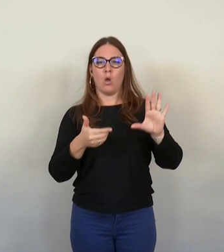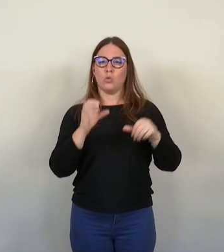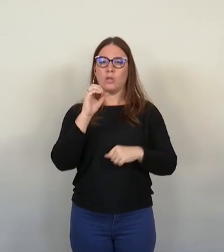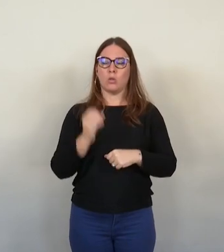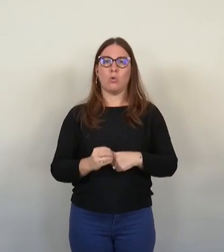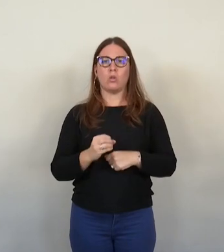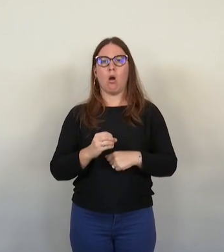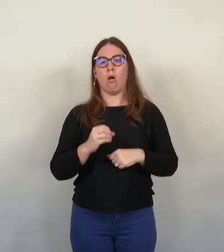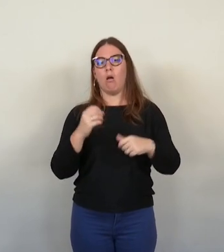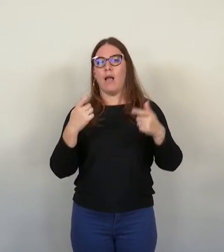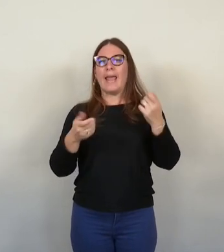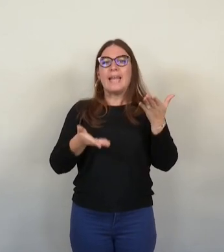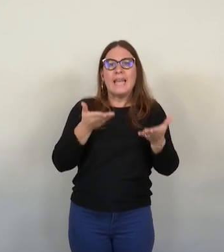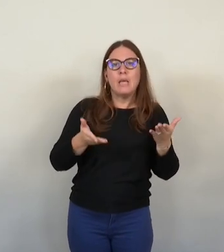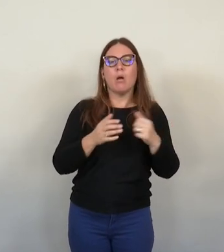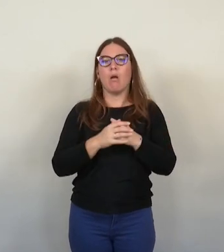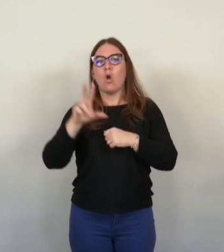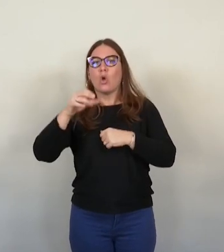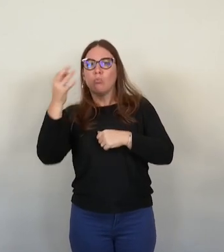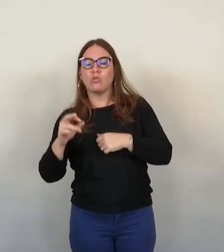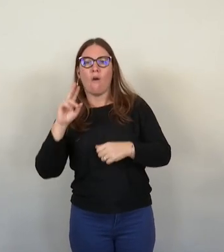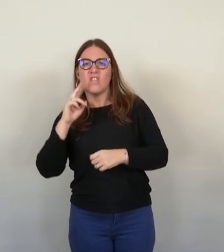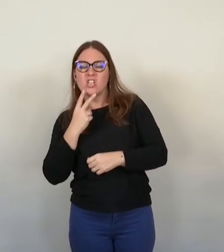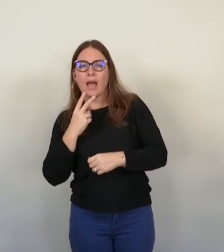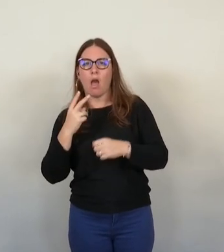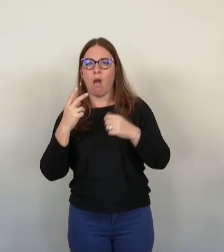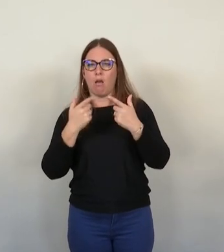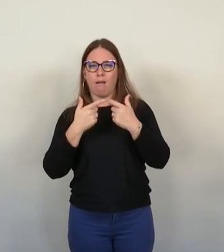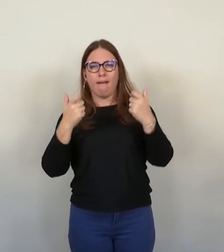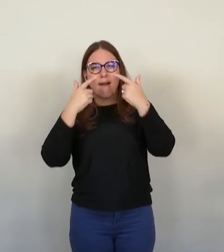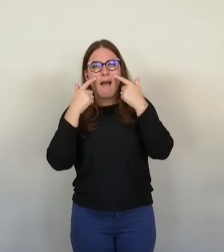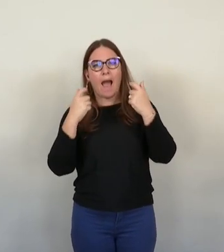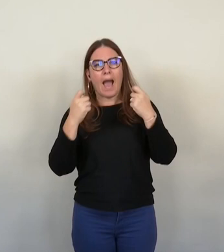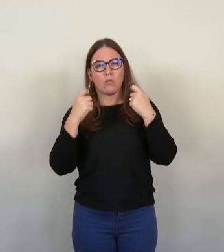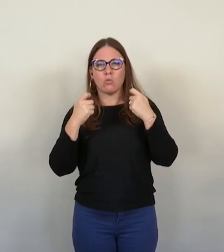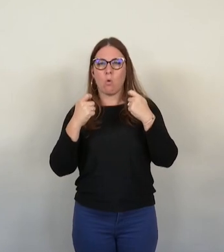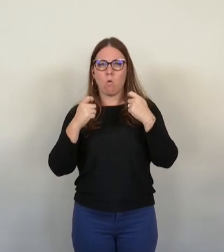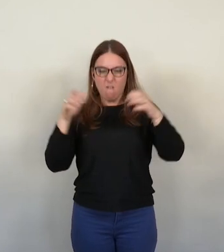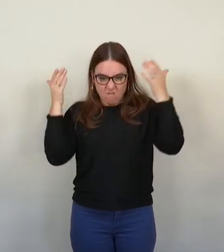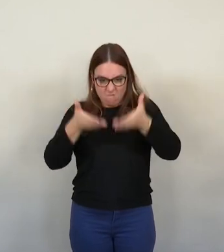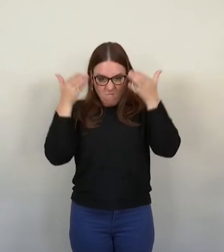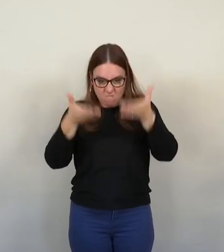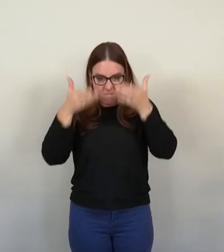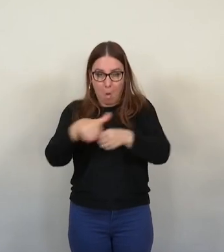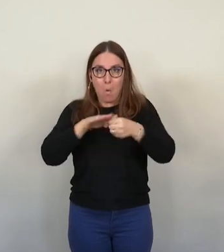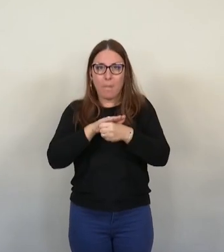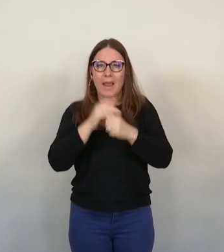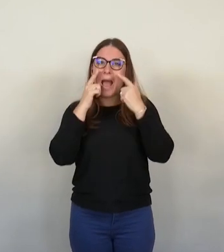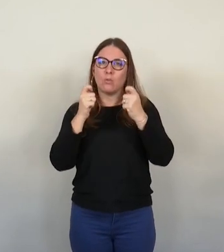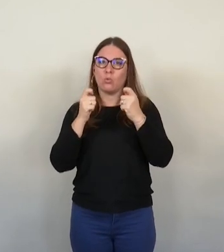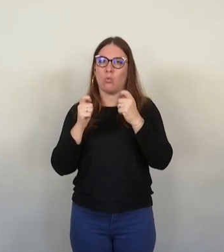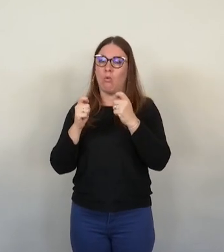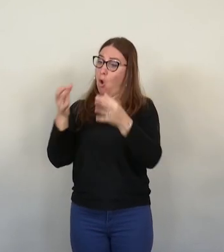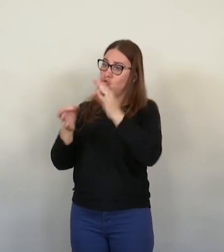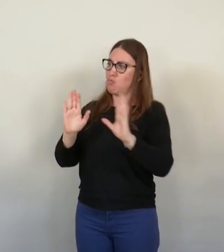flexitarien 30 % de végétarien attention de pas tomber dans le totalitarisme et là je c'est pas un procès d'intention